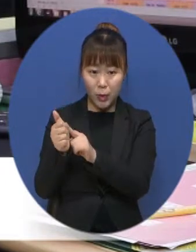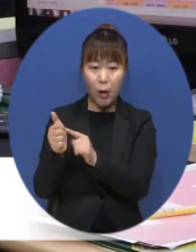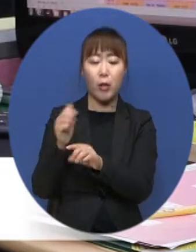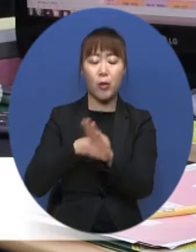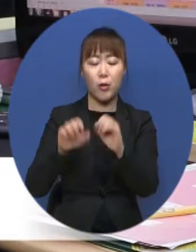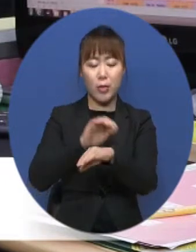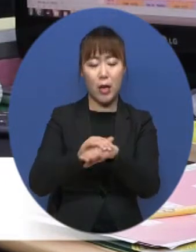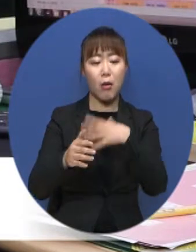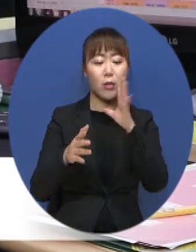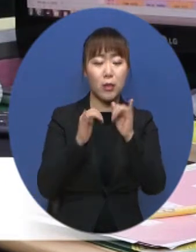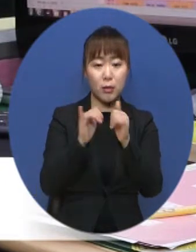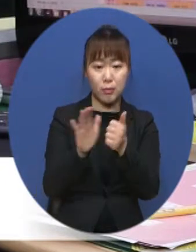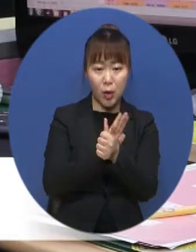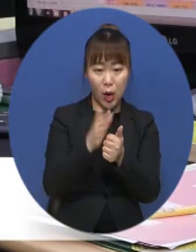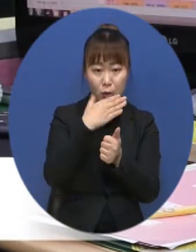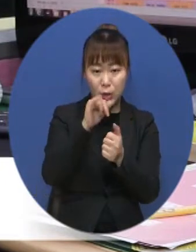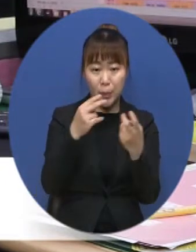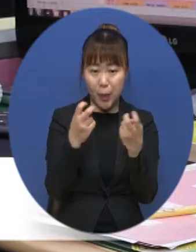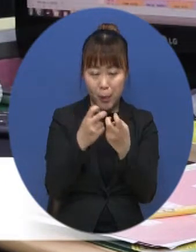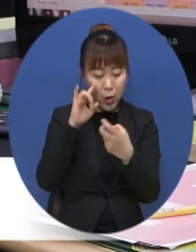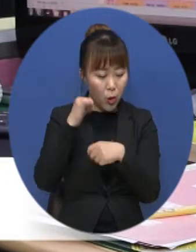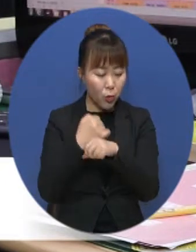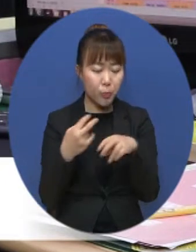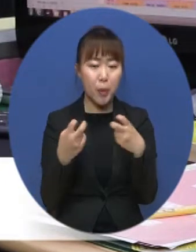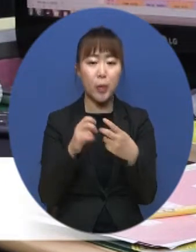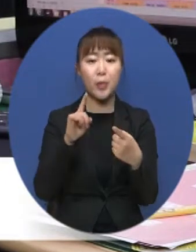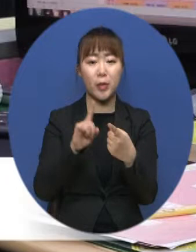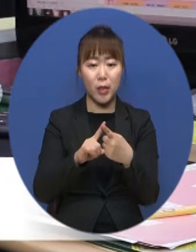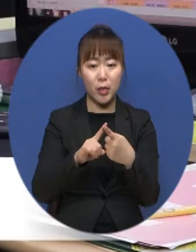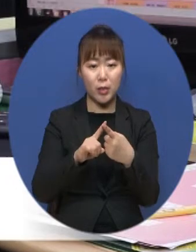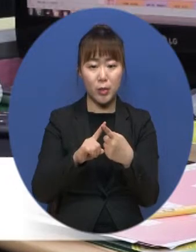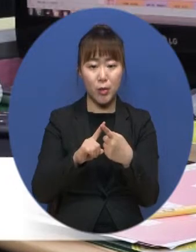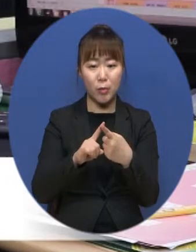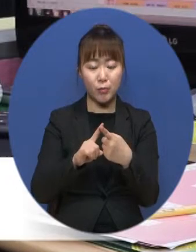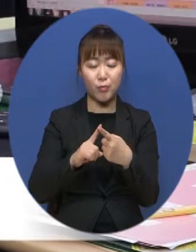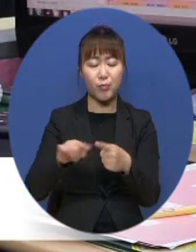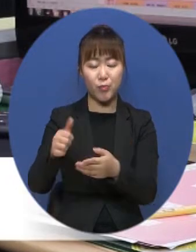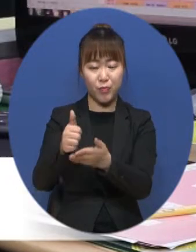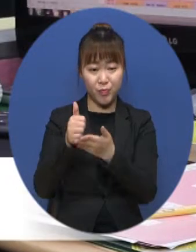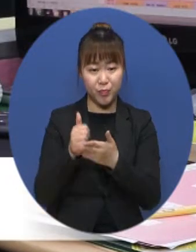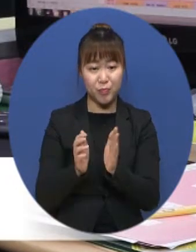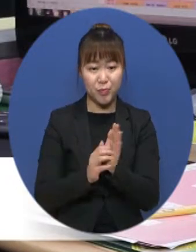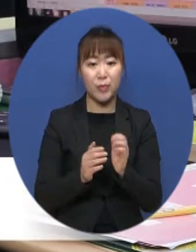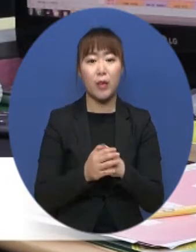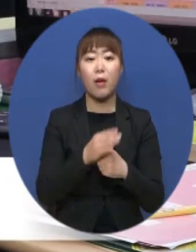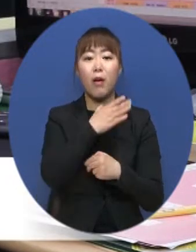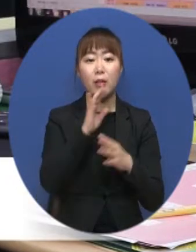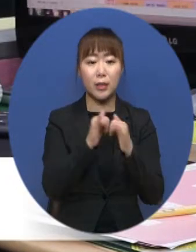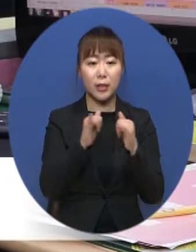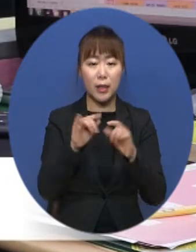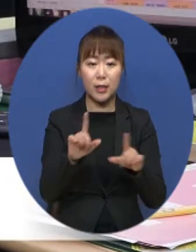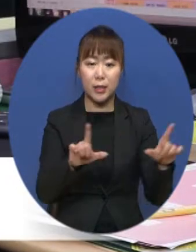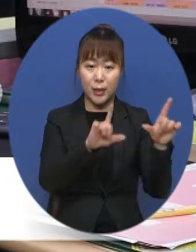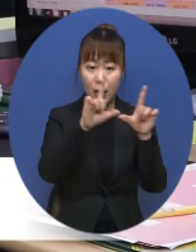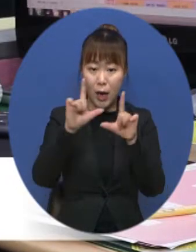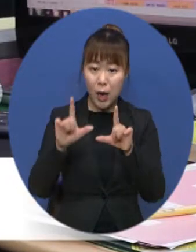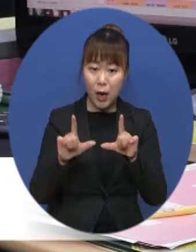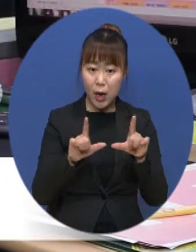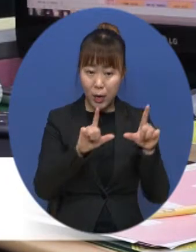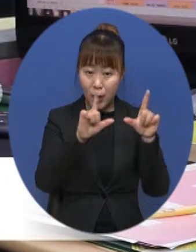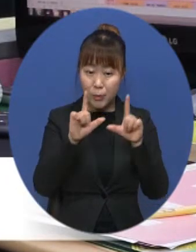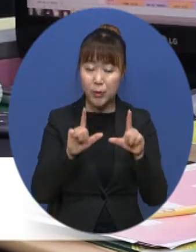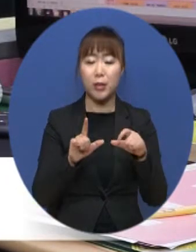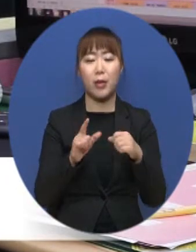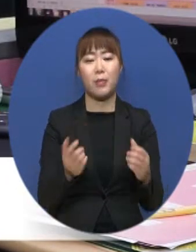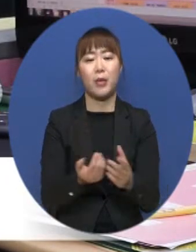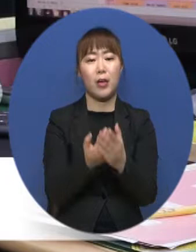있는 방안과 그 연구 방법에 대해서 저희가 모셨습니다. 어르신들의 그 삶의 질, quality of life,